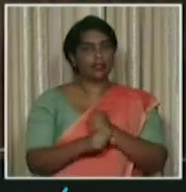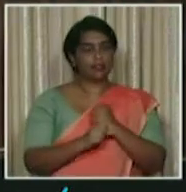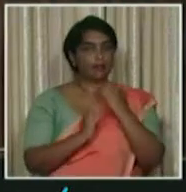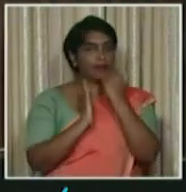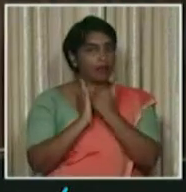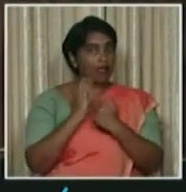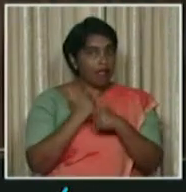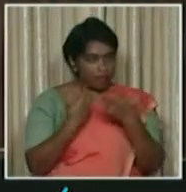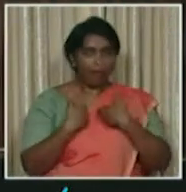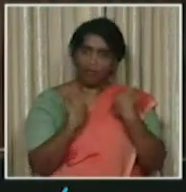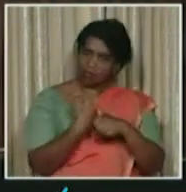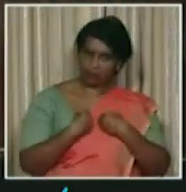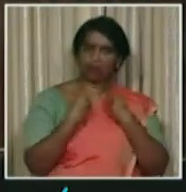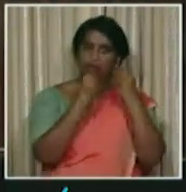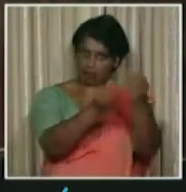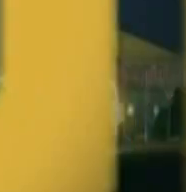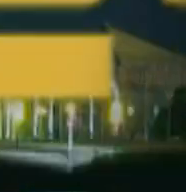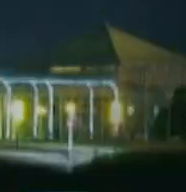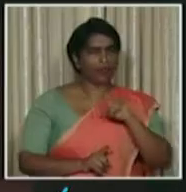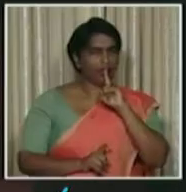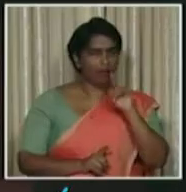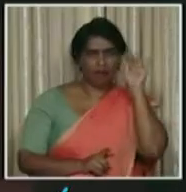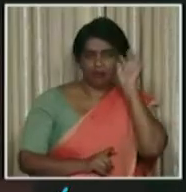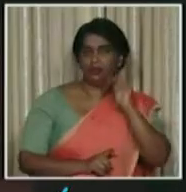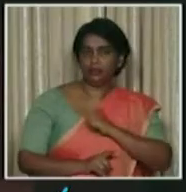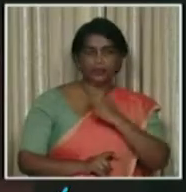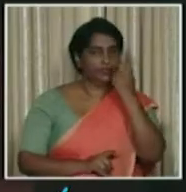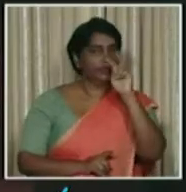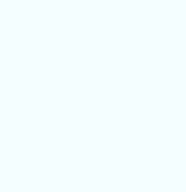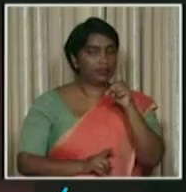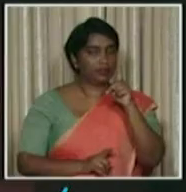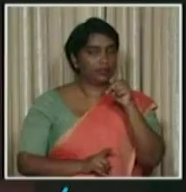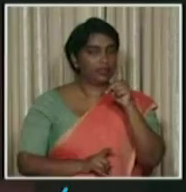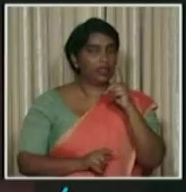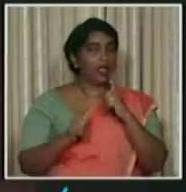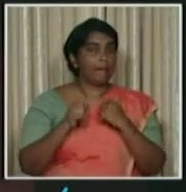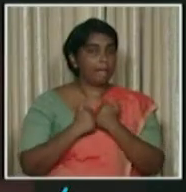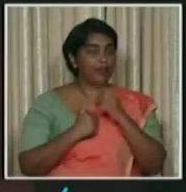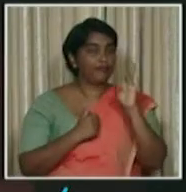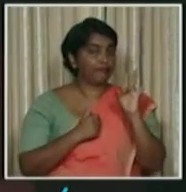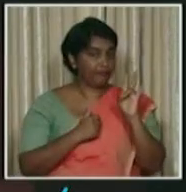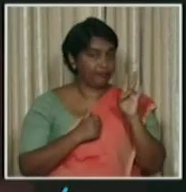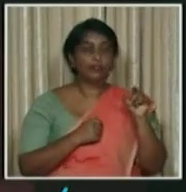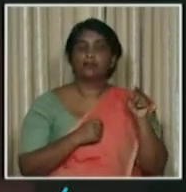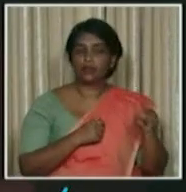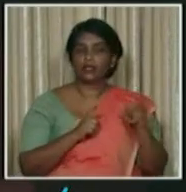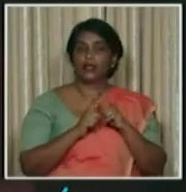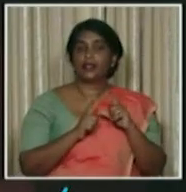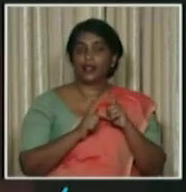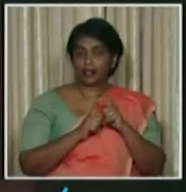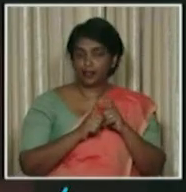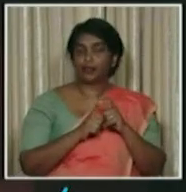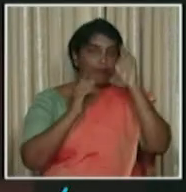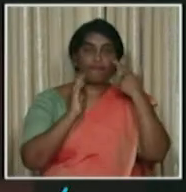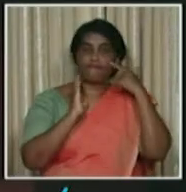හදන්න බැරි නම් අපි හදලා දෙන්නම්. හරි බොහොම ස්තුතියි. 2021 හතර වෙනි මාසේ 25 වෙනිදා තමයි අධ්‍යාපනඥ සේවයේ